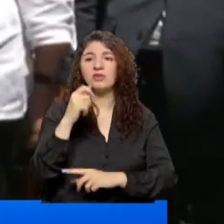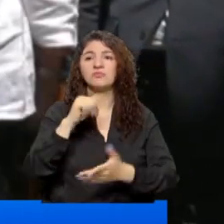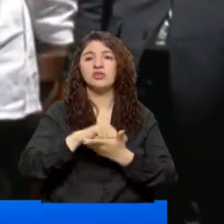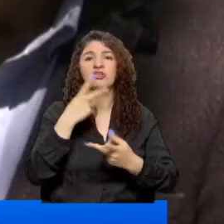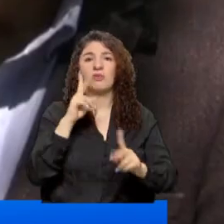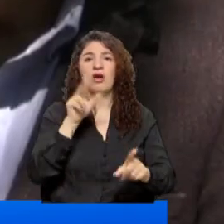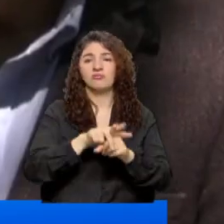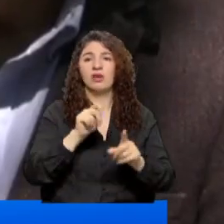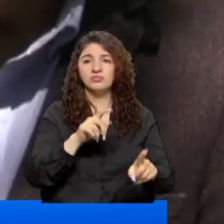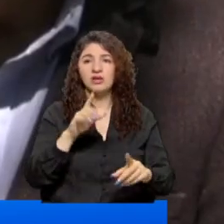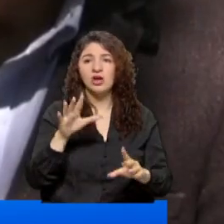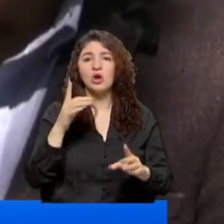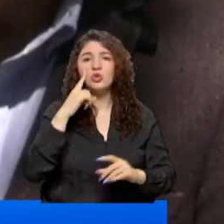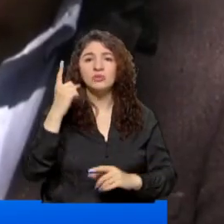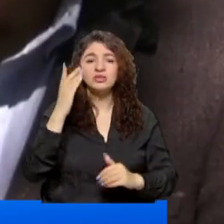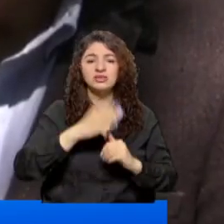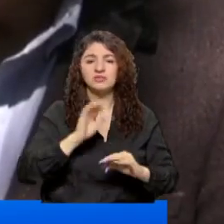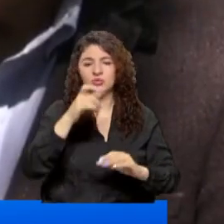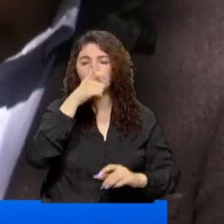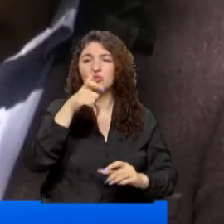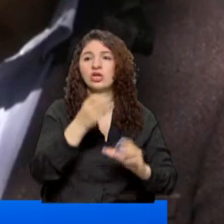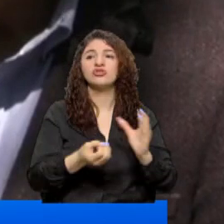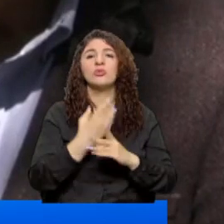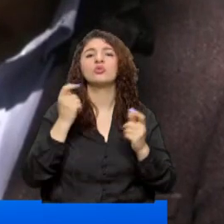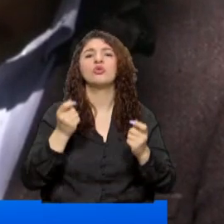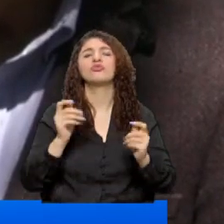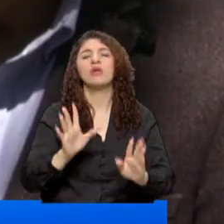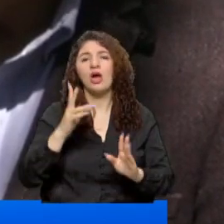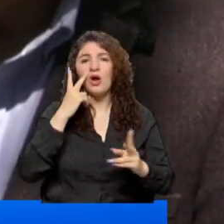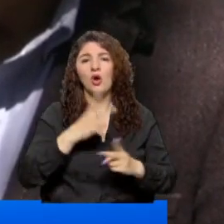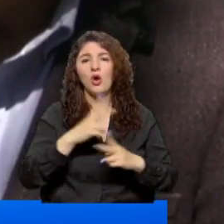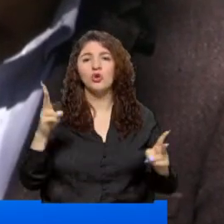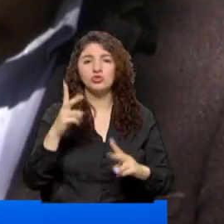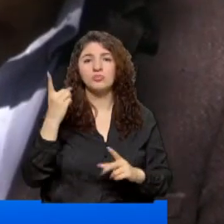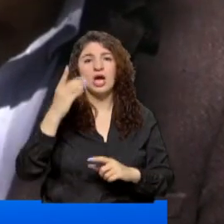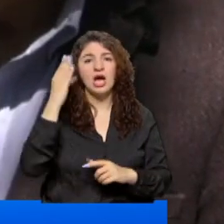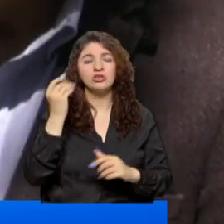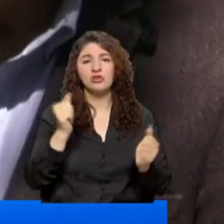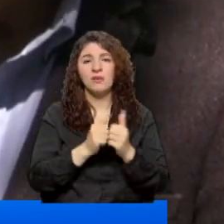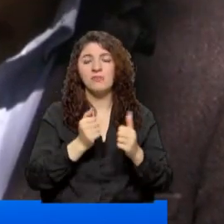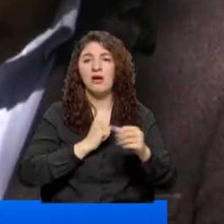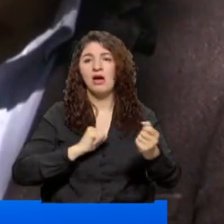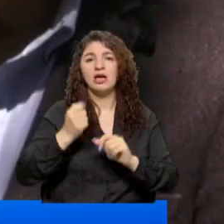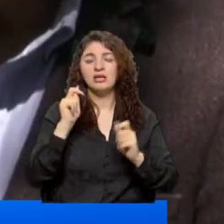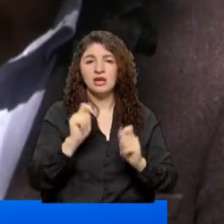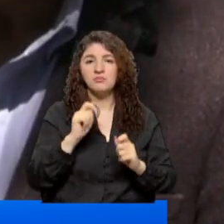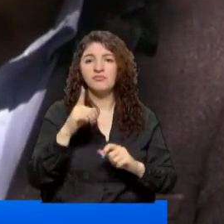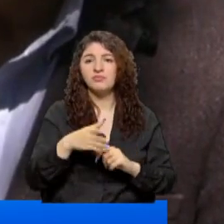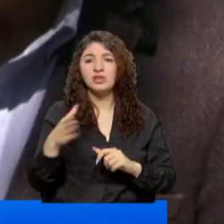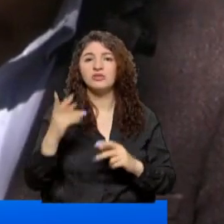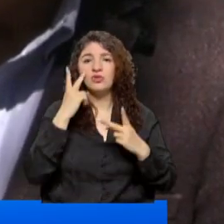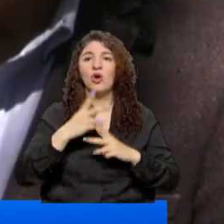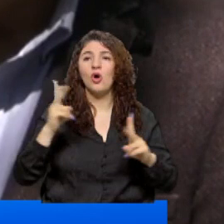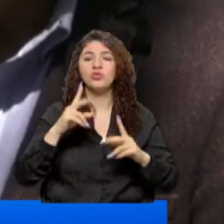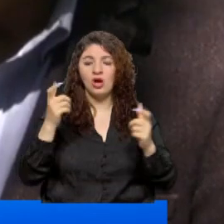basın açıklamasına katıldığı hükümet yasaksız bir Türkiye oluşturmak zorundadır özgürlükçü bir anlayış İçerisi hareket etmek ve bir